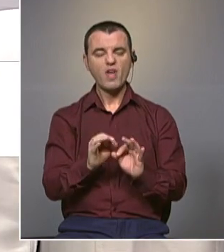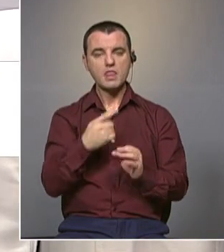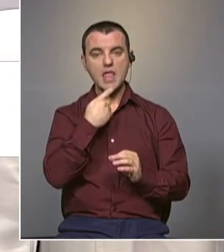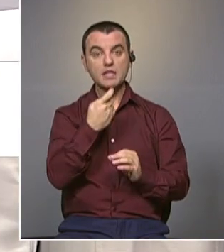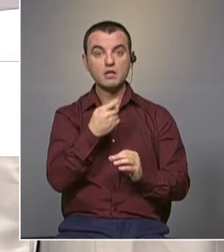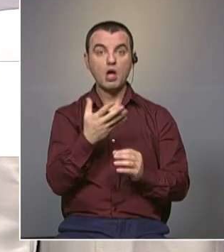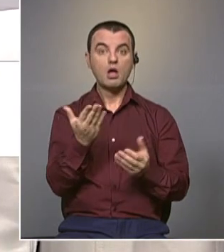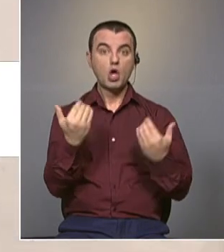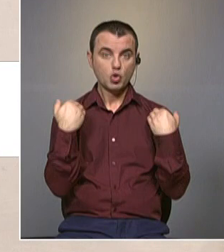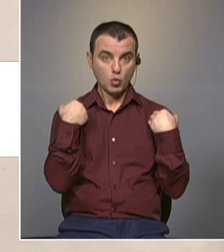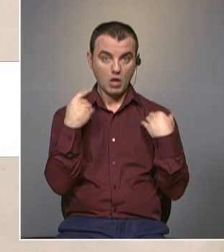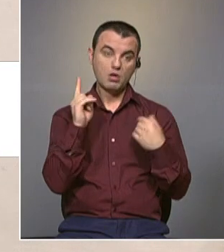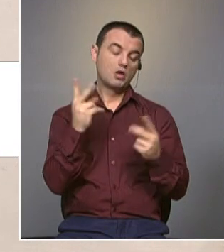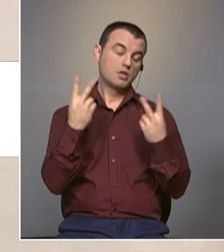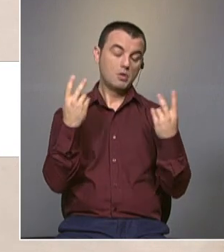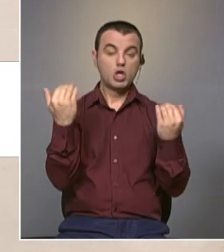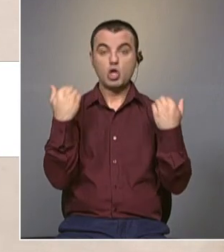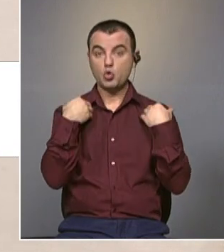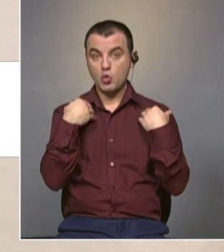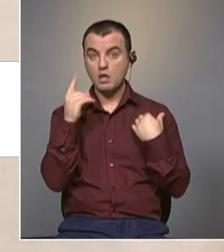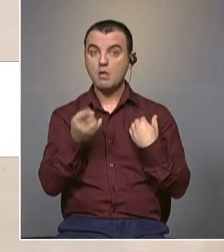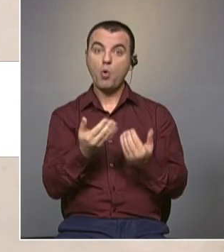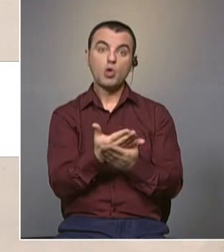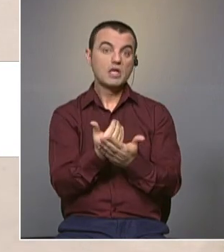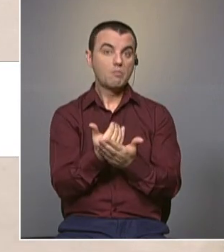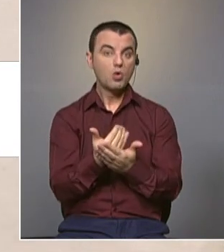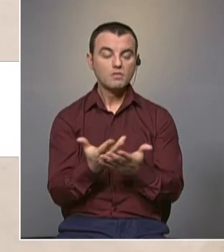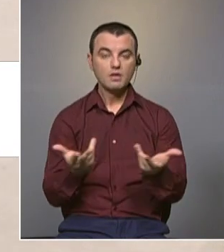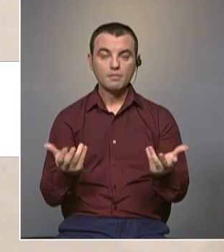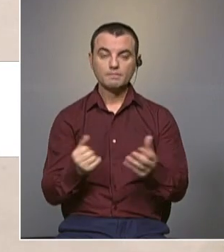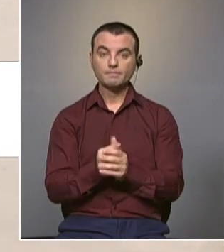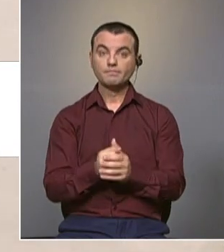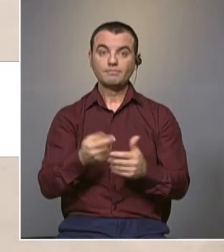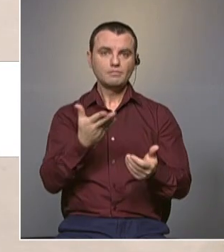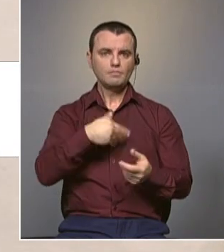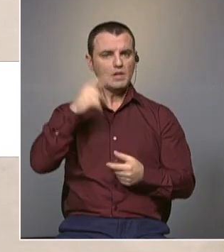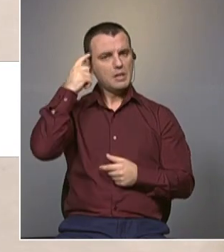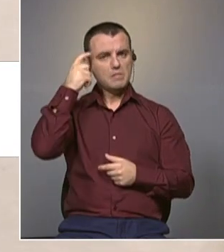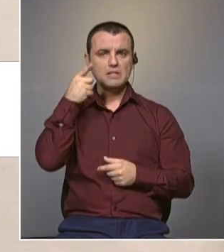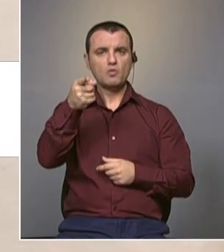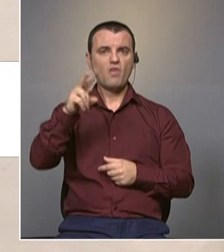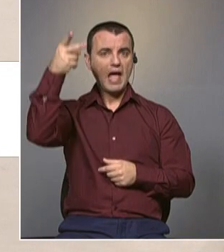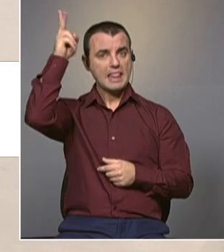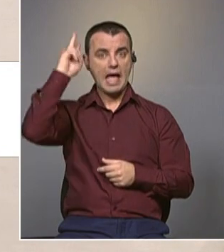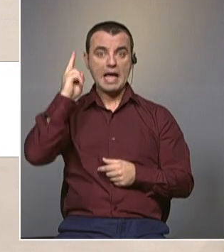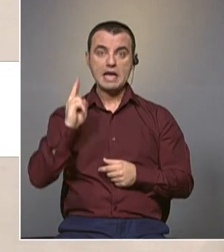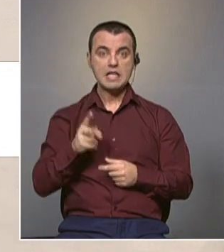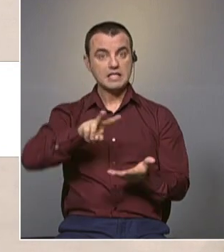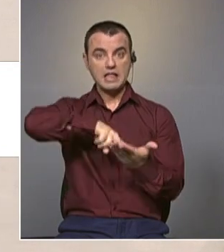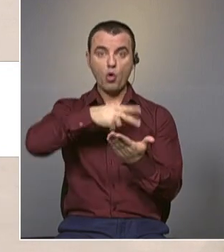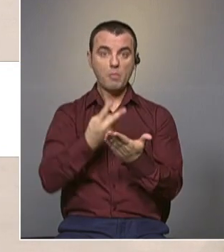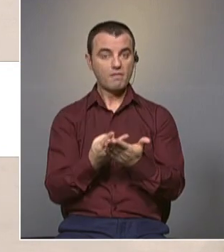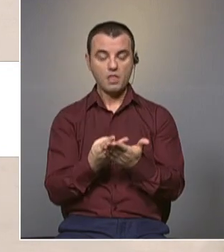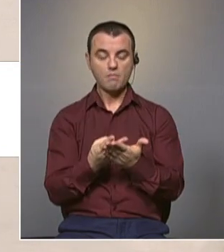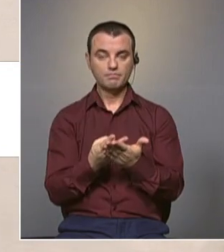това, се, и студентите начин могат, но ние сме замислили това издание да излезе и на английски, така че то да бъде разпространено в